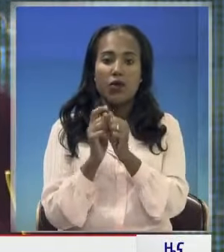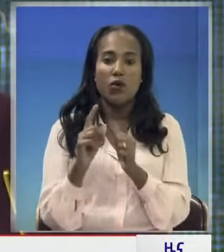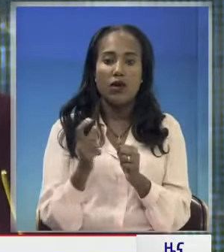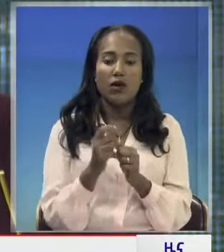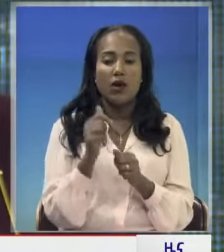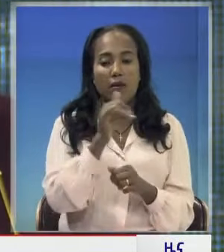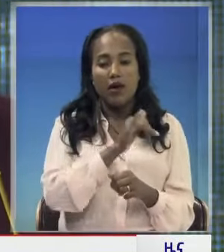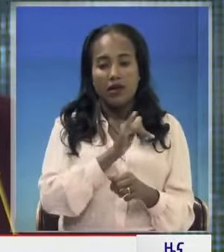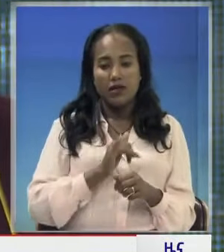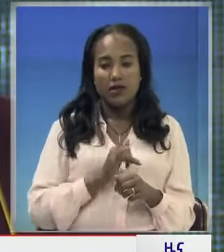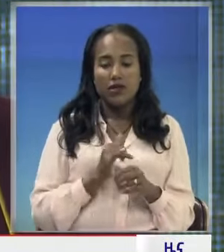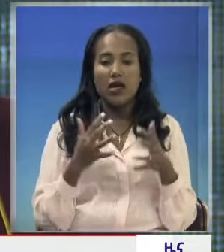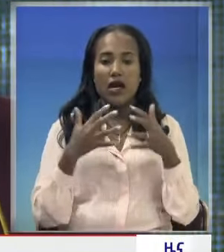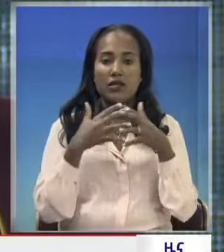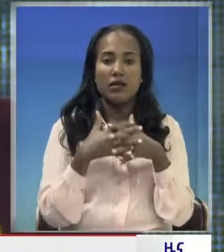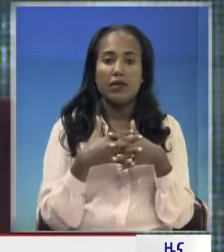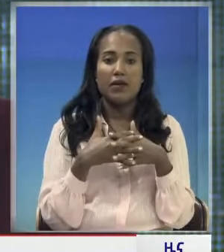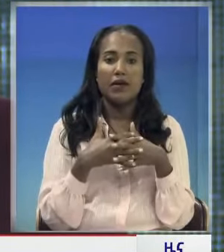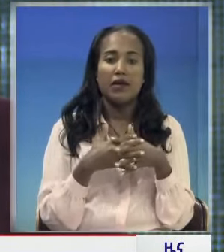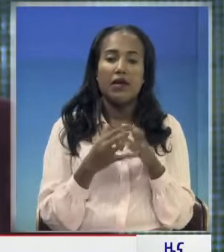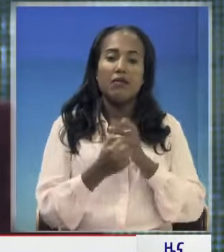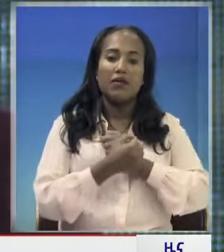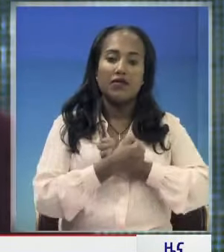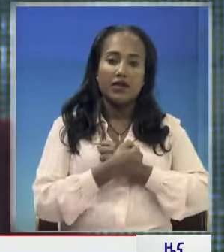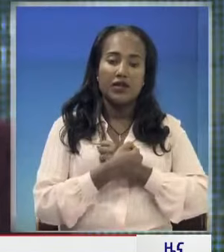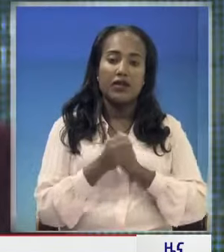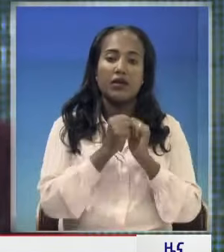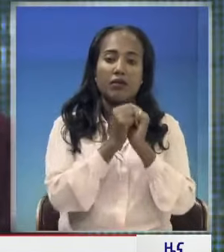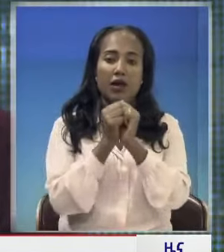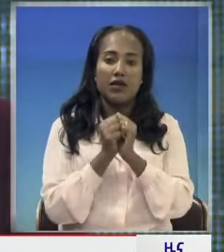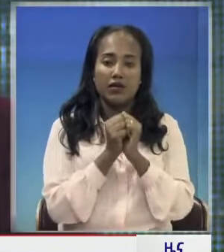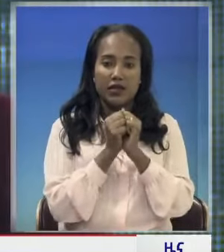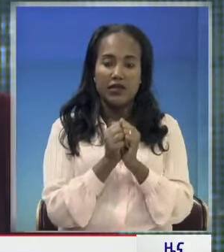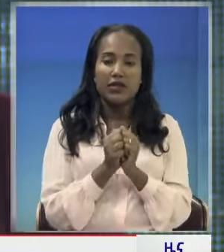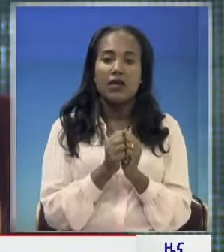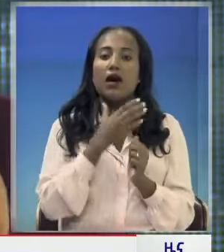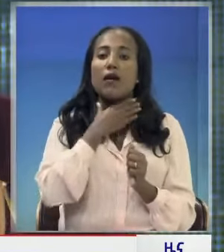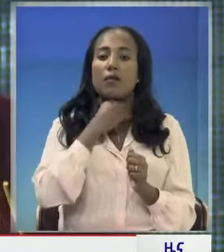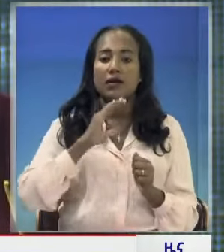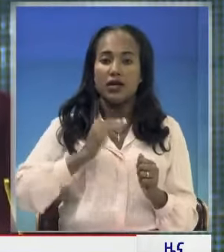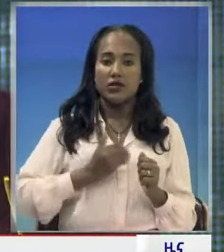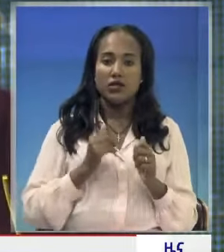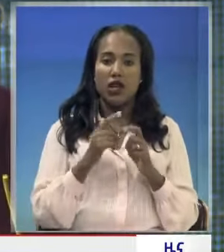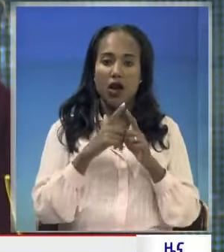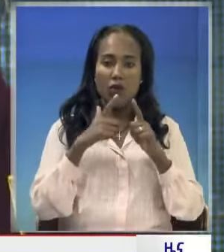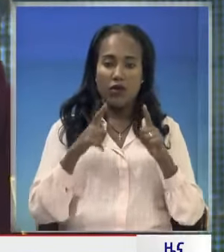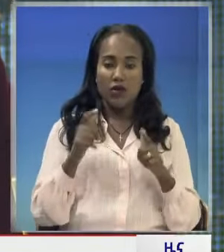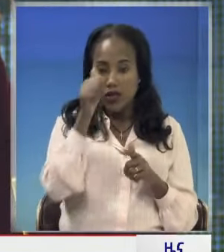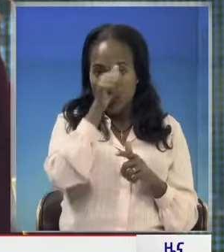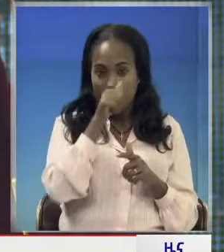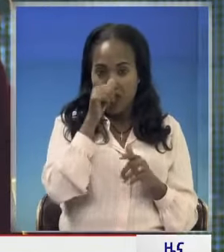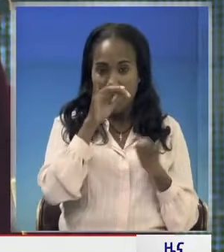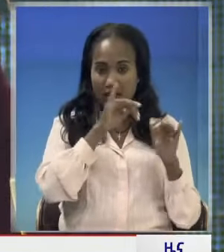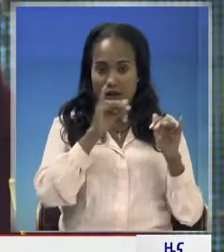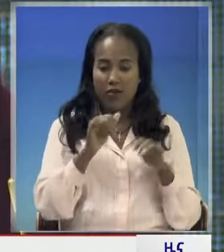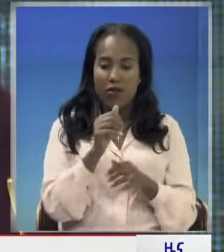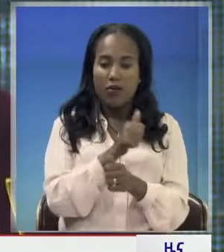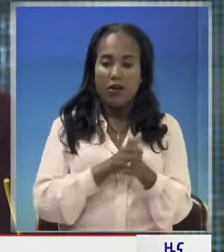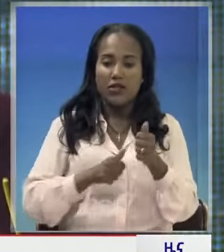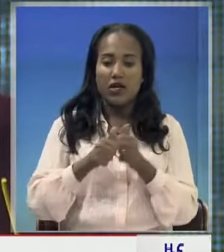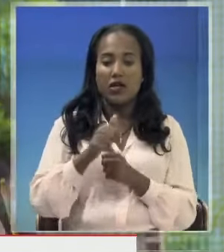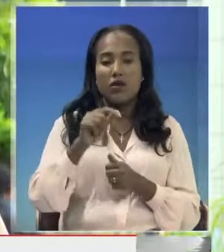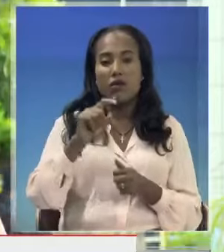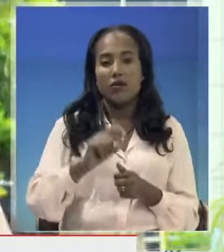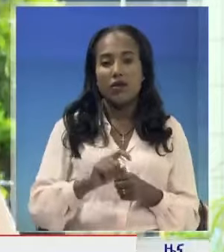ሆነን ማንነታችንን አስተባብረን በፍቅር በአንድነት አማራነታችንን አጉልተን ኢትዮጵያን ደግሞ